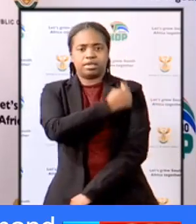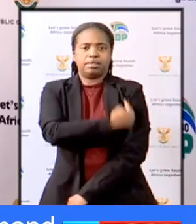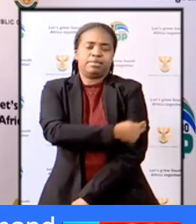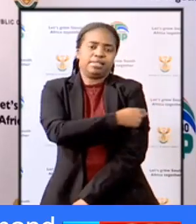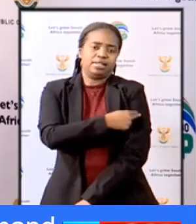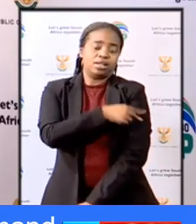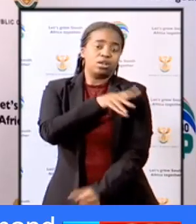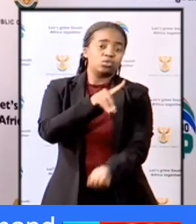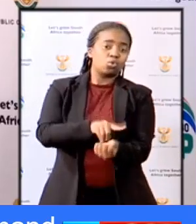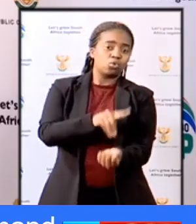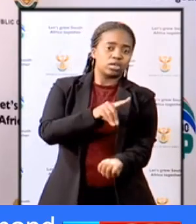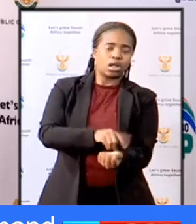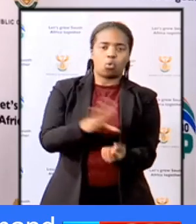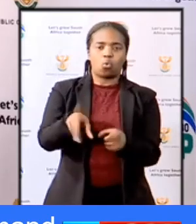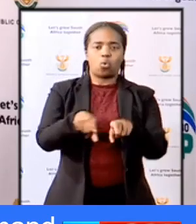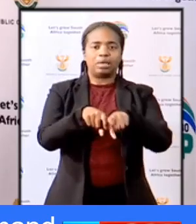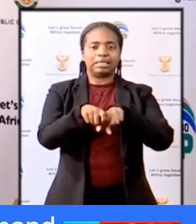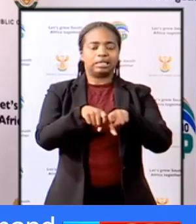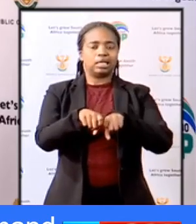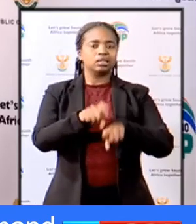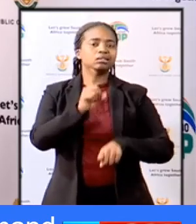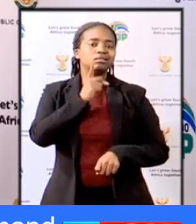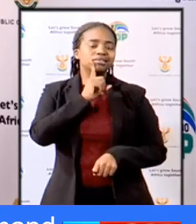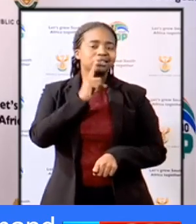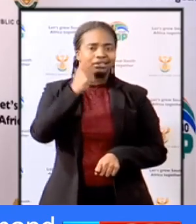kadokotela noma bayotesta.